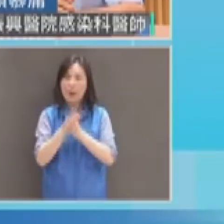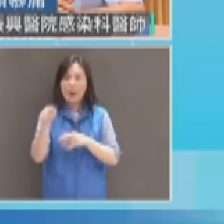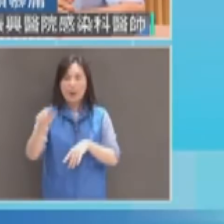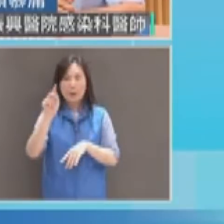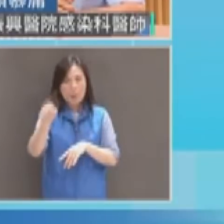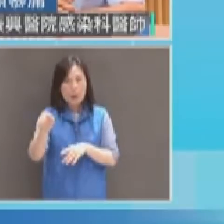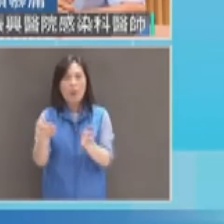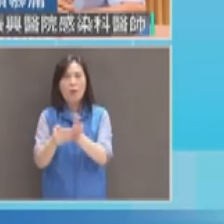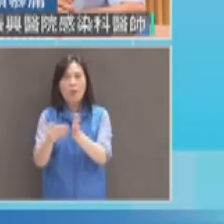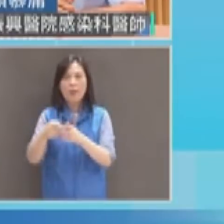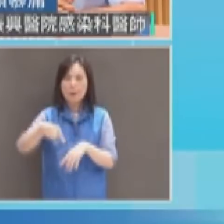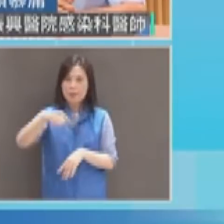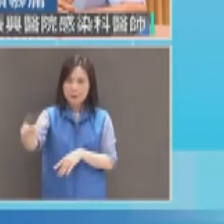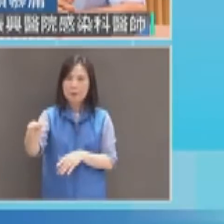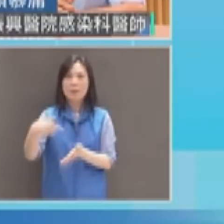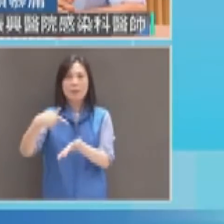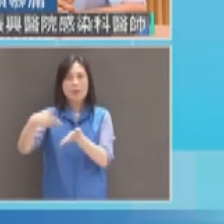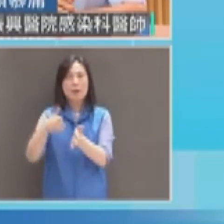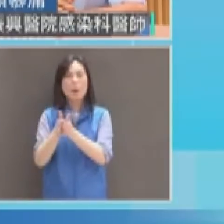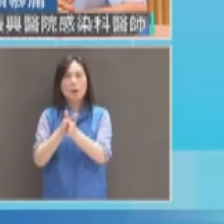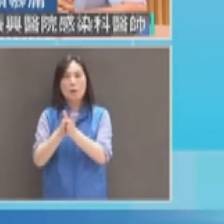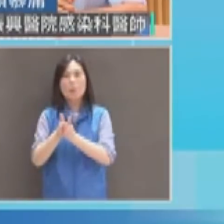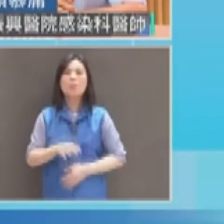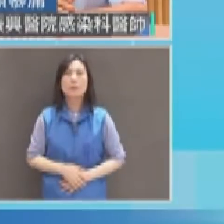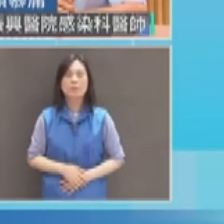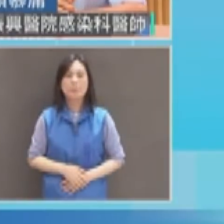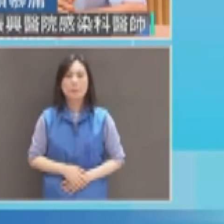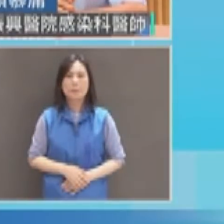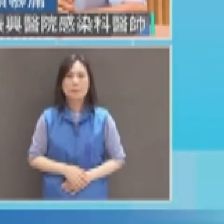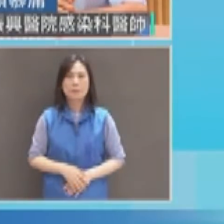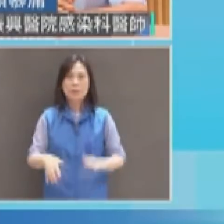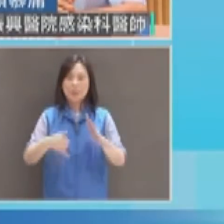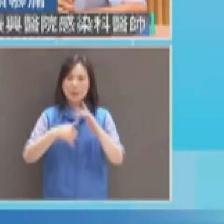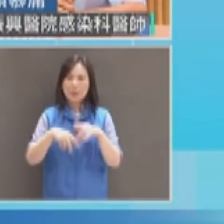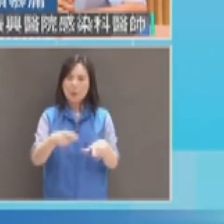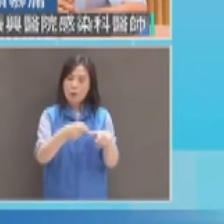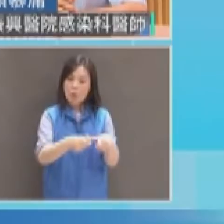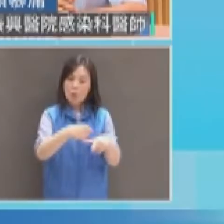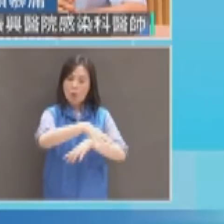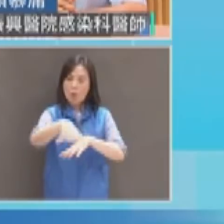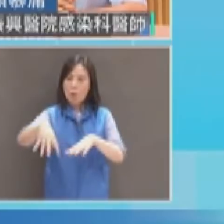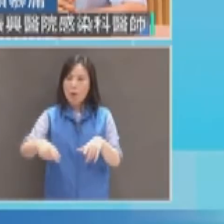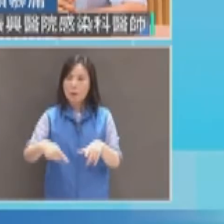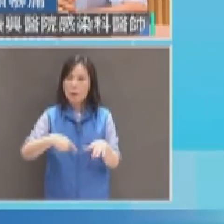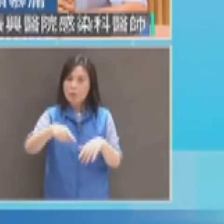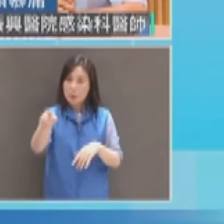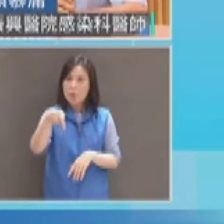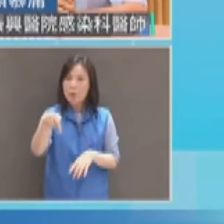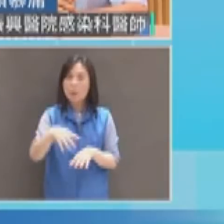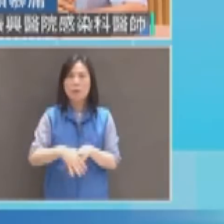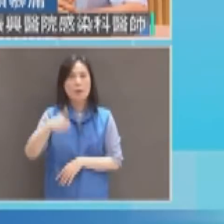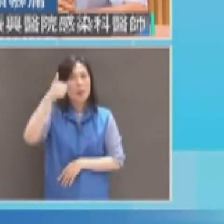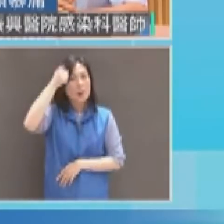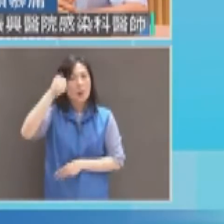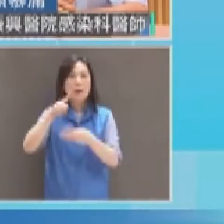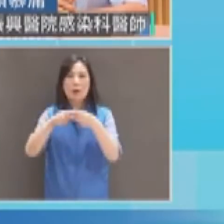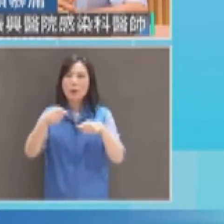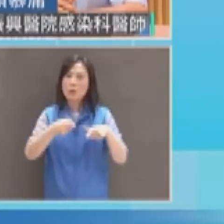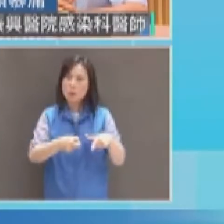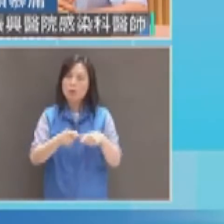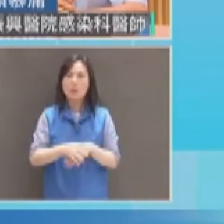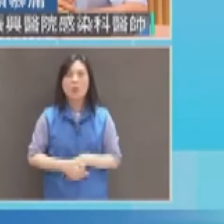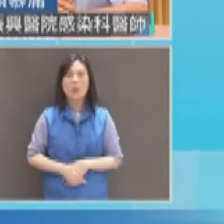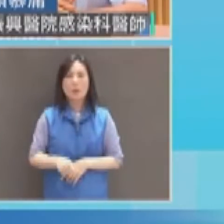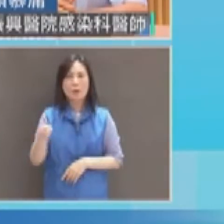个手，要保平安。下一张。出入公共场所或者机构，那我们看这个恩主公行天公，这个